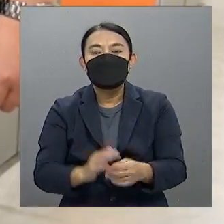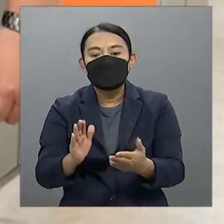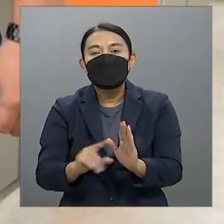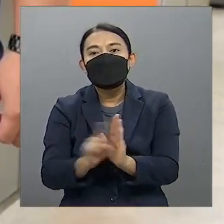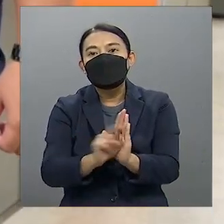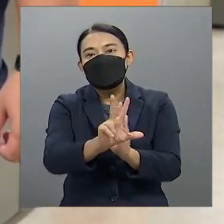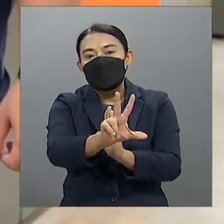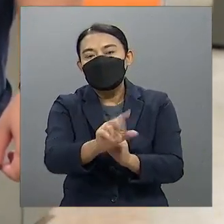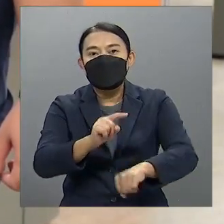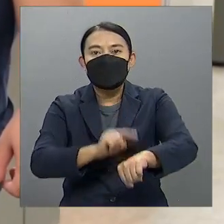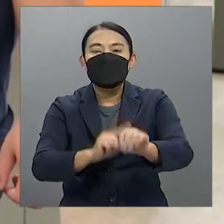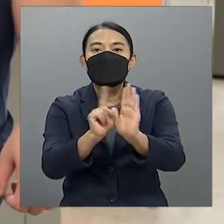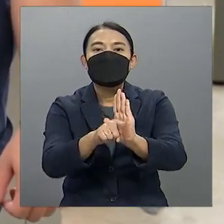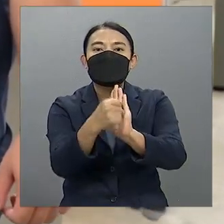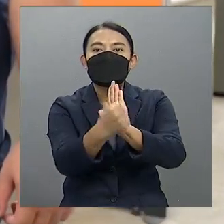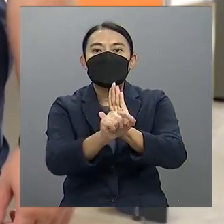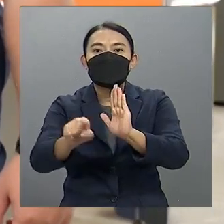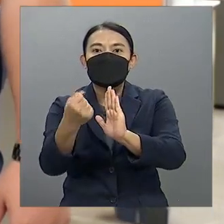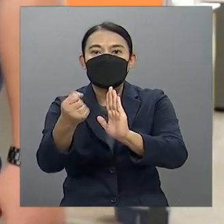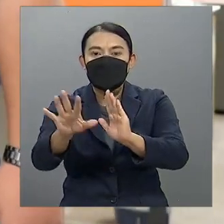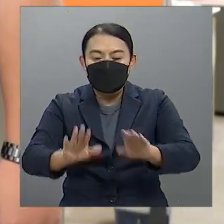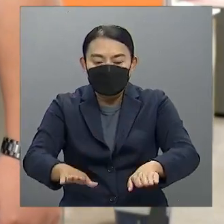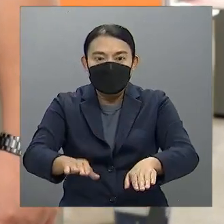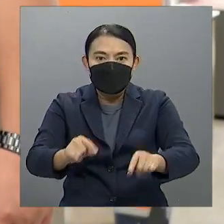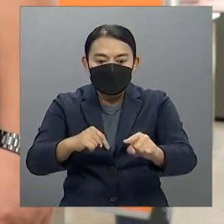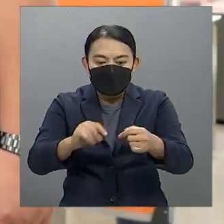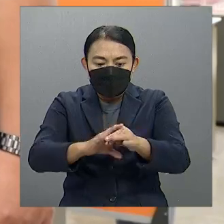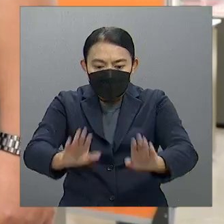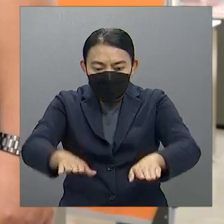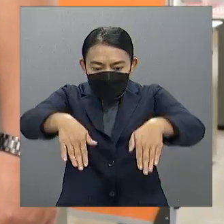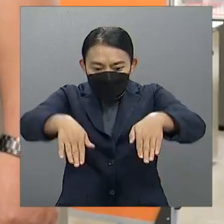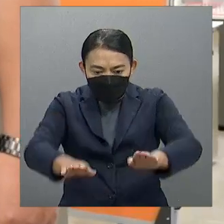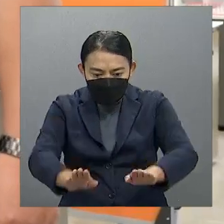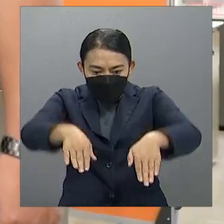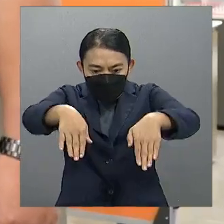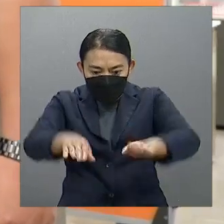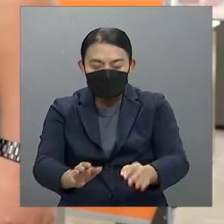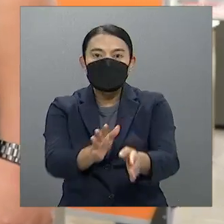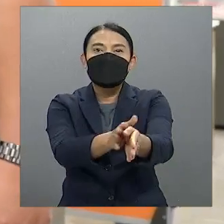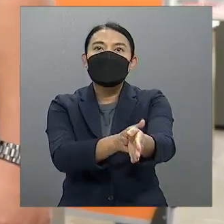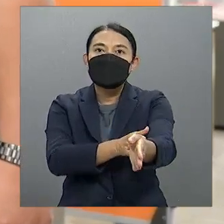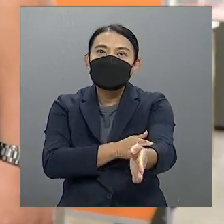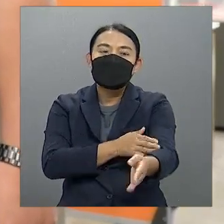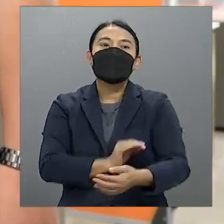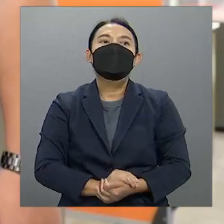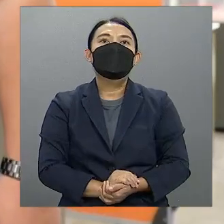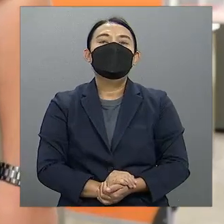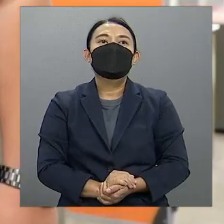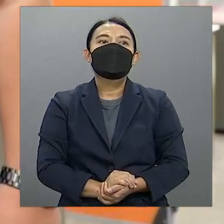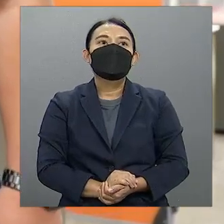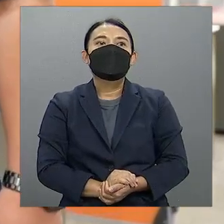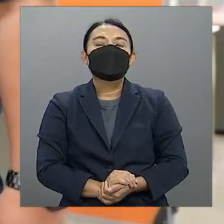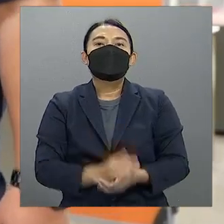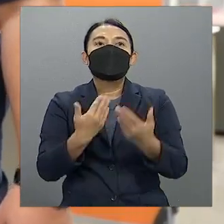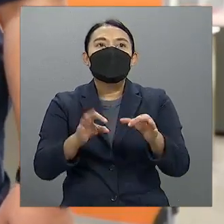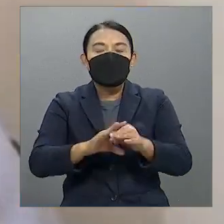10-15 ครั้งค่ะแล้วก็เวลาทำสำคัญนะคะค่อยๆทำช้าๆค่อยๆเหยียดขึ้นแล้วก็ค้างไว้นิดนึงแล้วก็ค่อยๆวางส้นเท้าลง